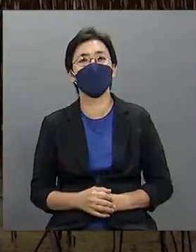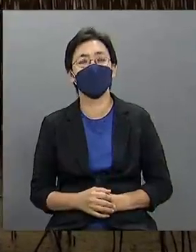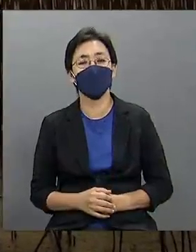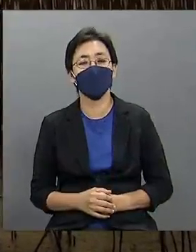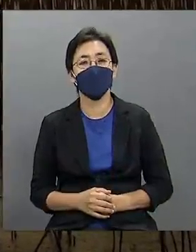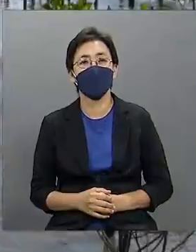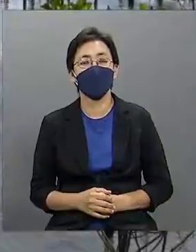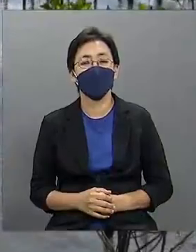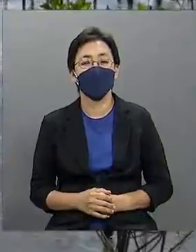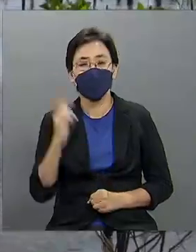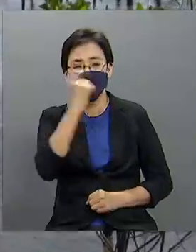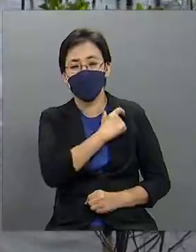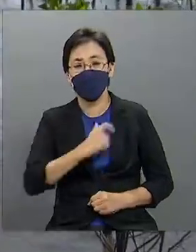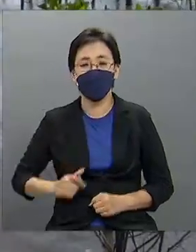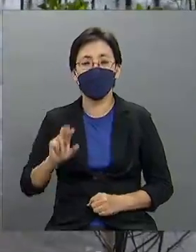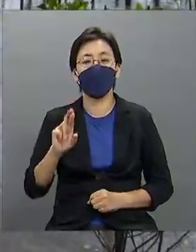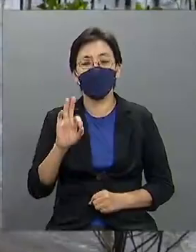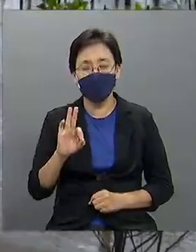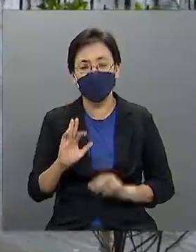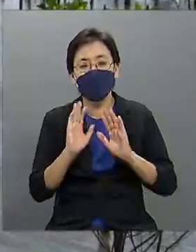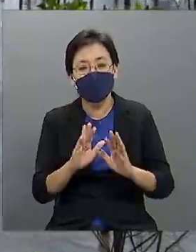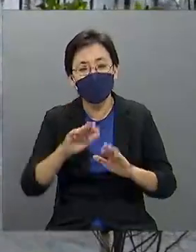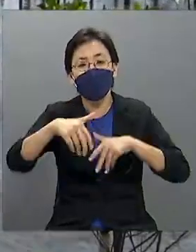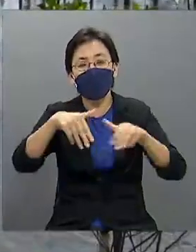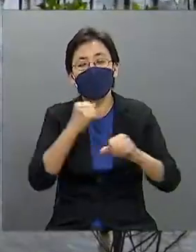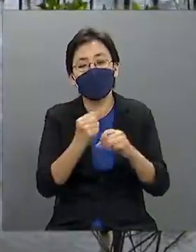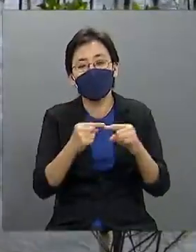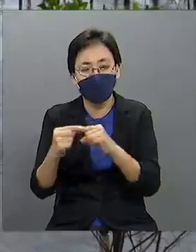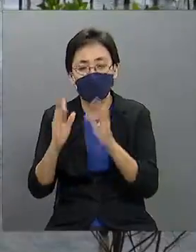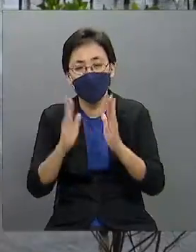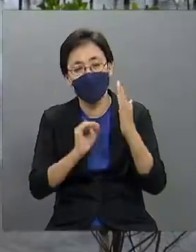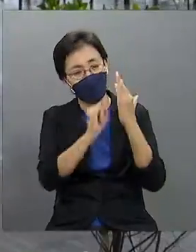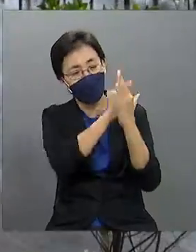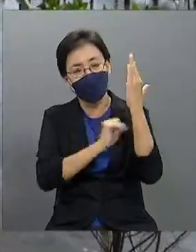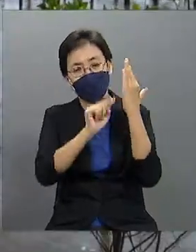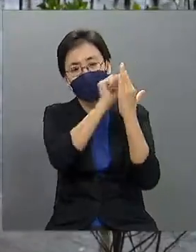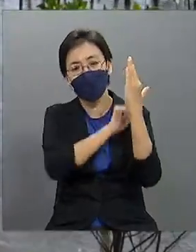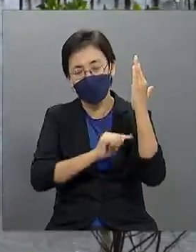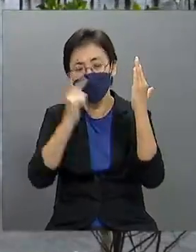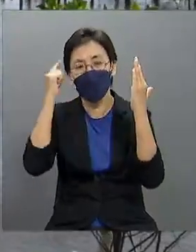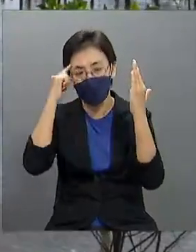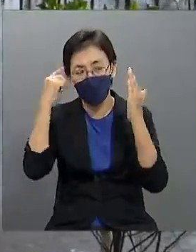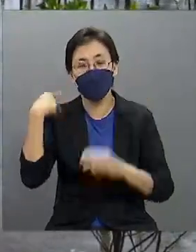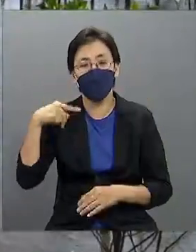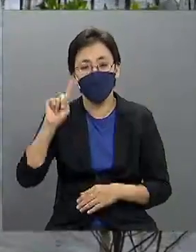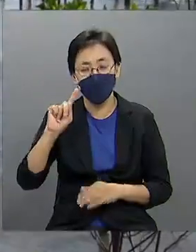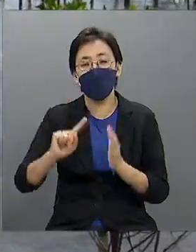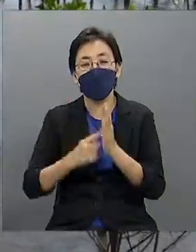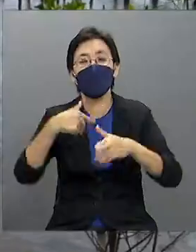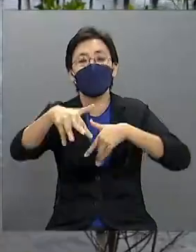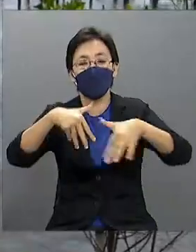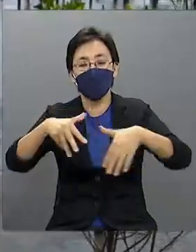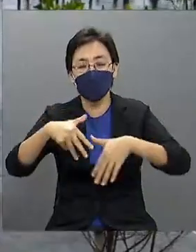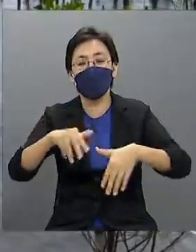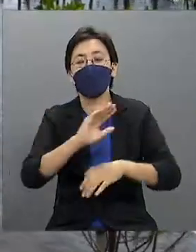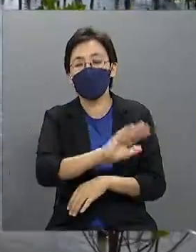ไ้ เป็ร่นต่อรุ่นคนทอยู่ในพ้นที่เท่านั้น ทรู้ดี แล้ได้ประโยชจมนมัตองเร่มจากพวกคณตรงนี้ก็เลยเป็ฟ์